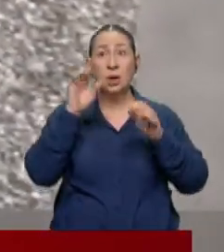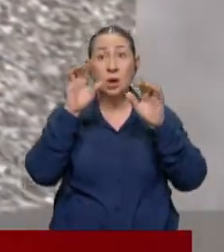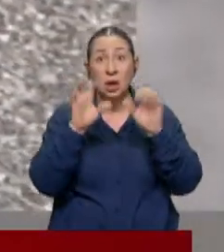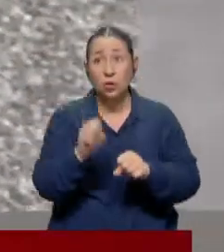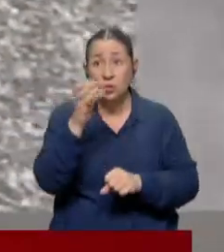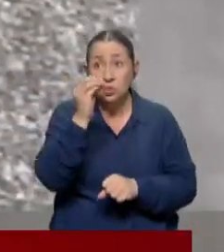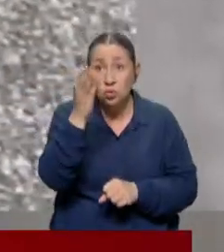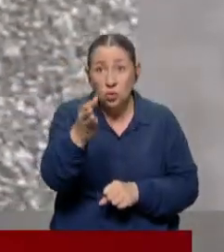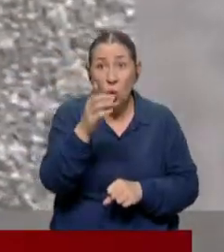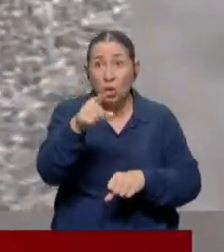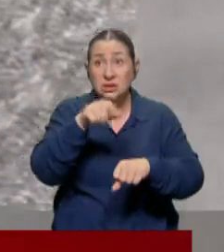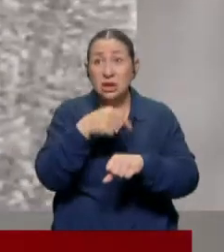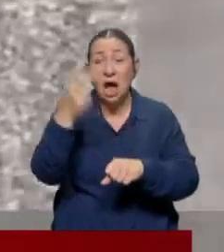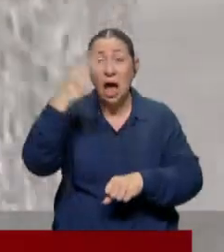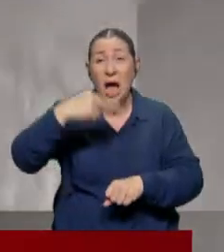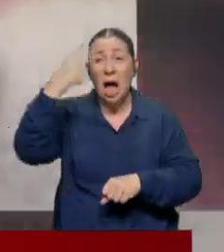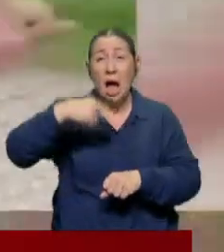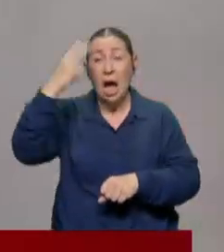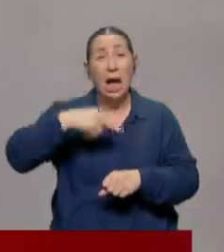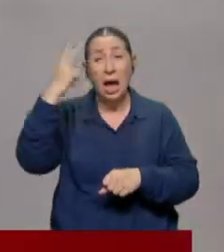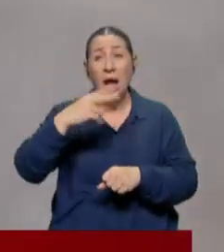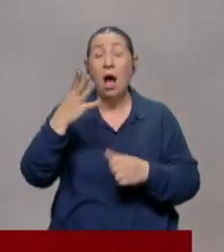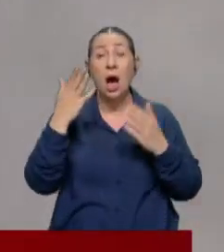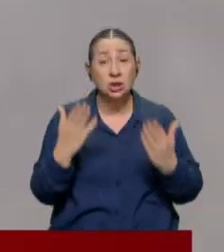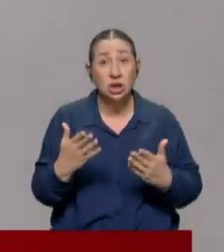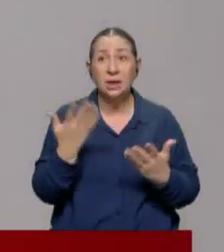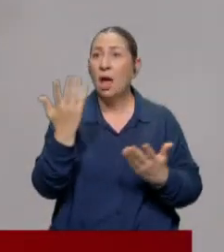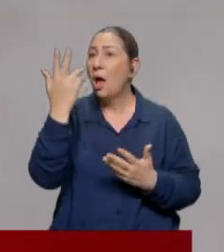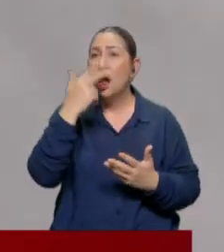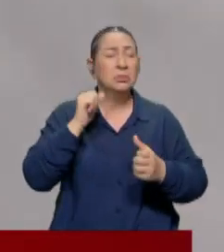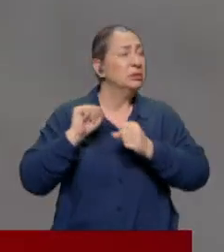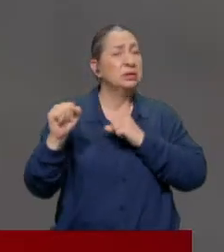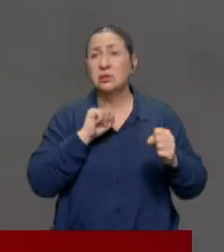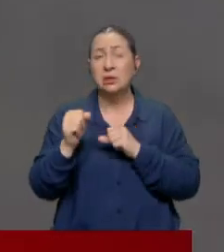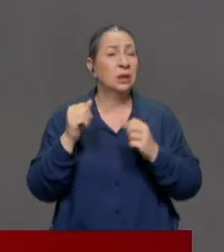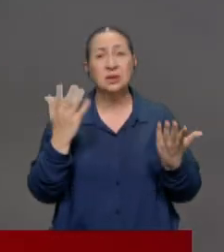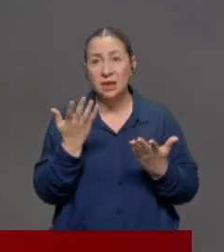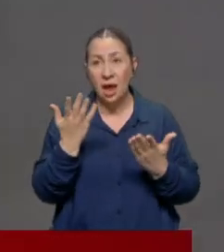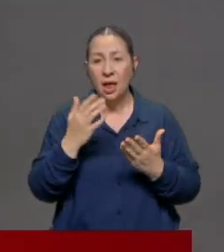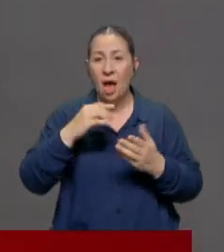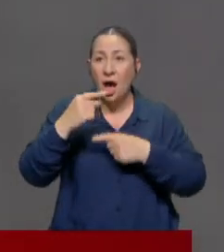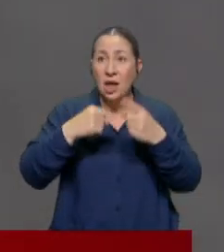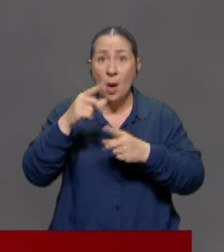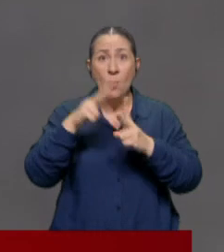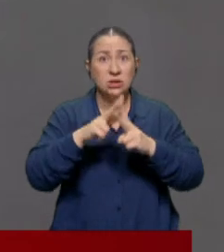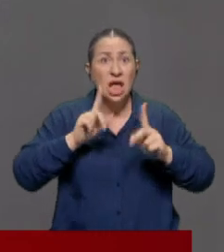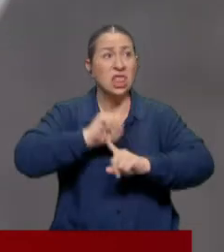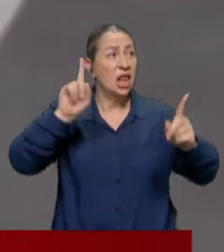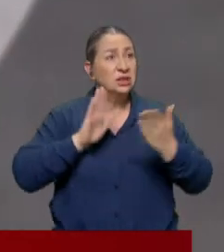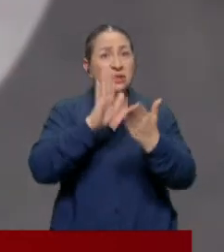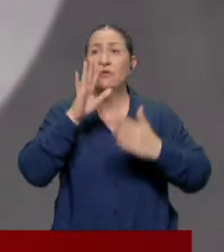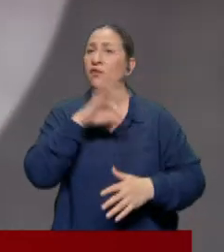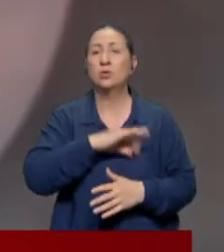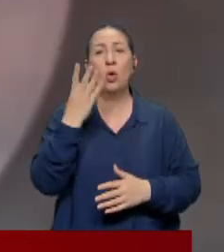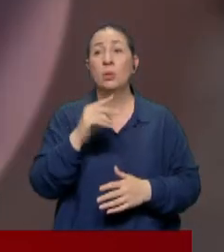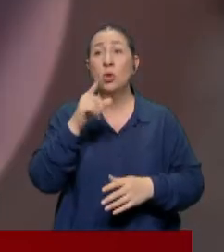Gözaltına alınan çocuk o sırada gözyaşlarını tutamadı. Ancak ne ağlayıp çırpınması ne de yakınlarının polise itirazları fayda